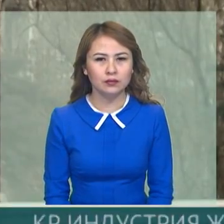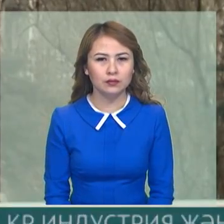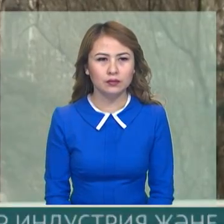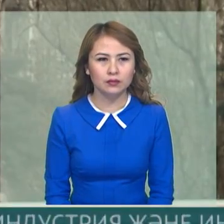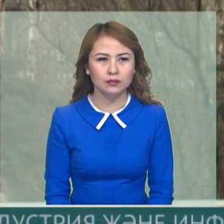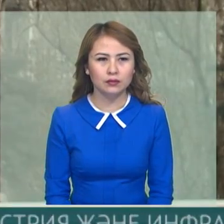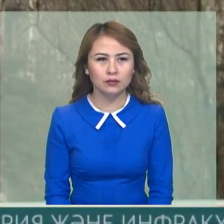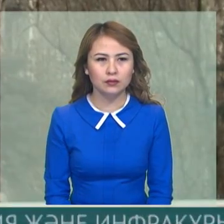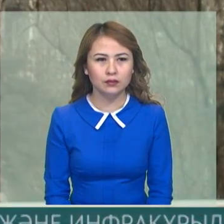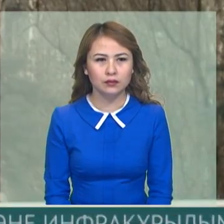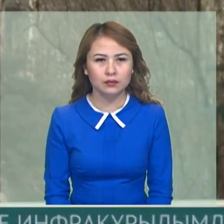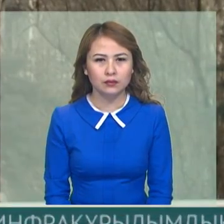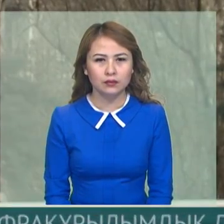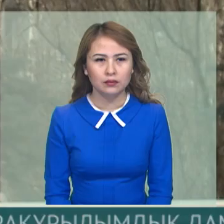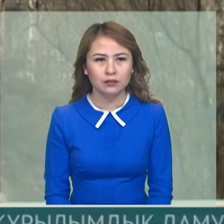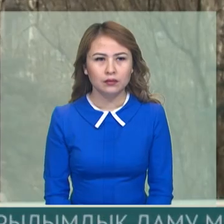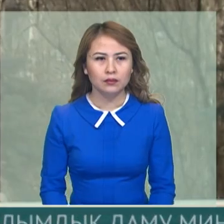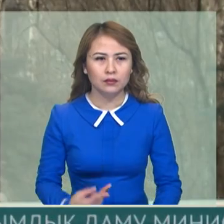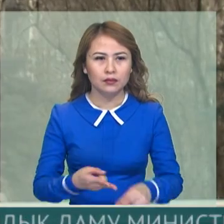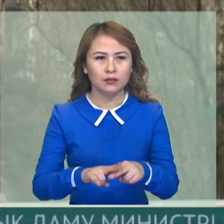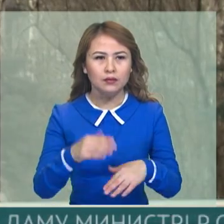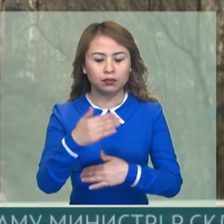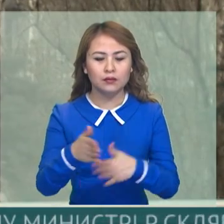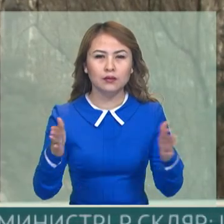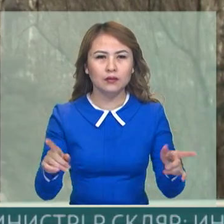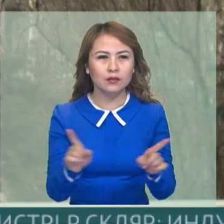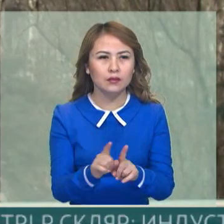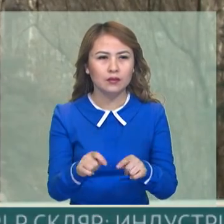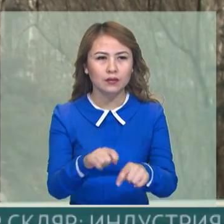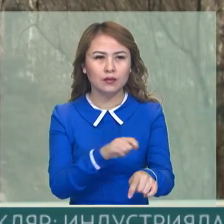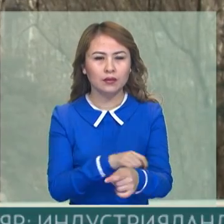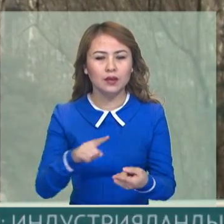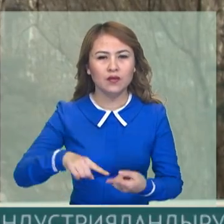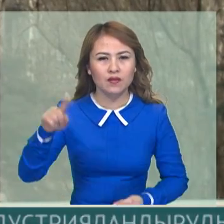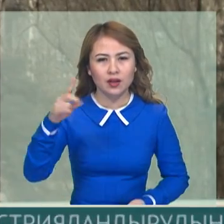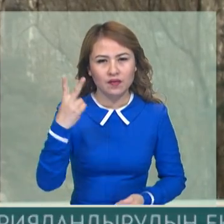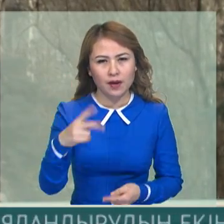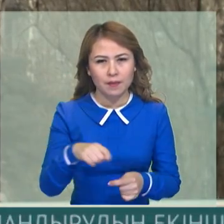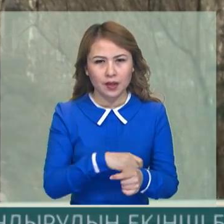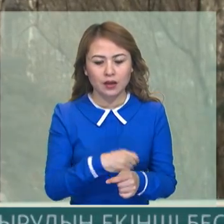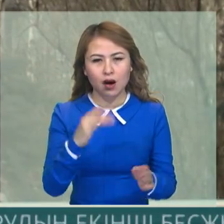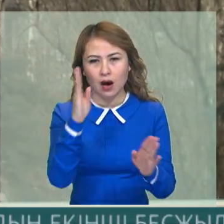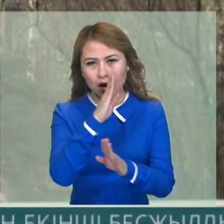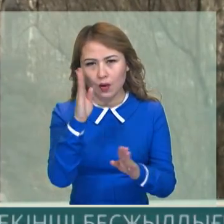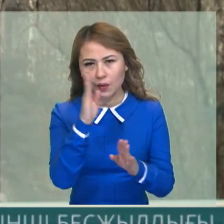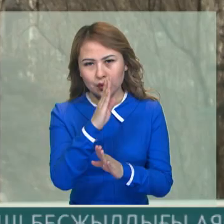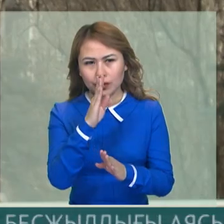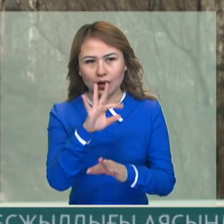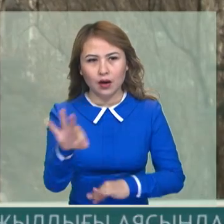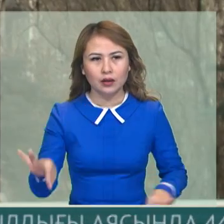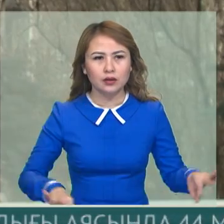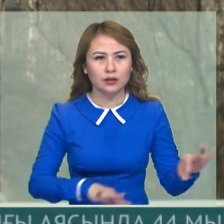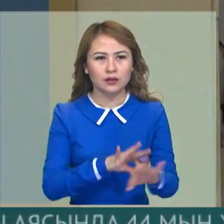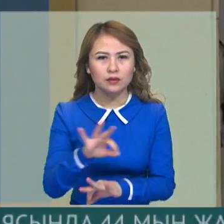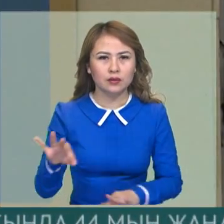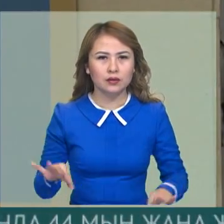Негізгі талаптар ол жаңағы контейнерлердің биіктігі 2 метр, сонымен қатар жаңа ауланың архитектуралық